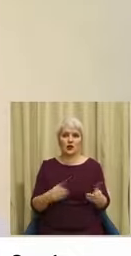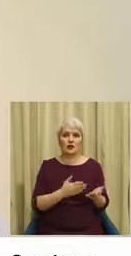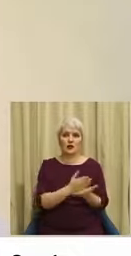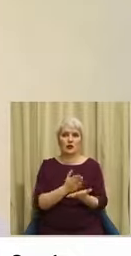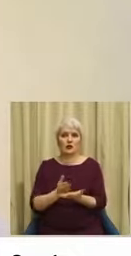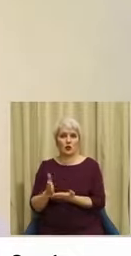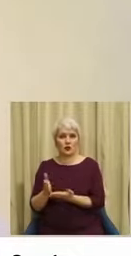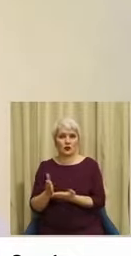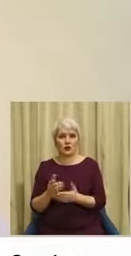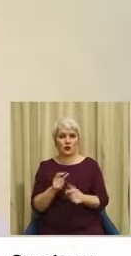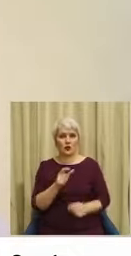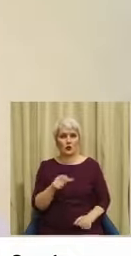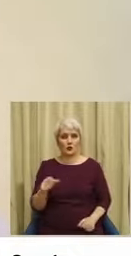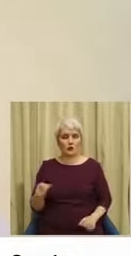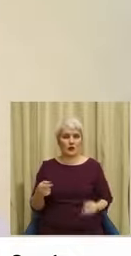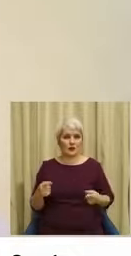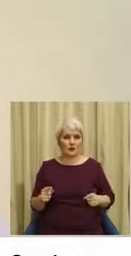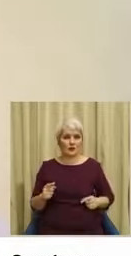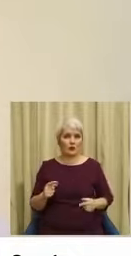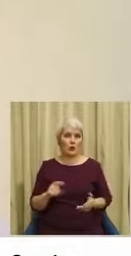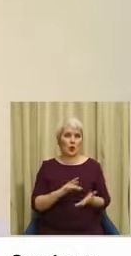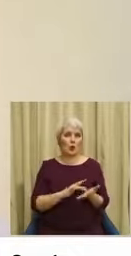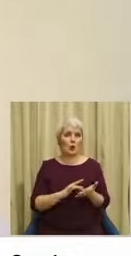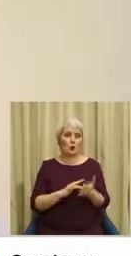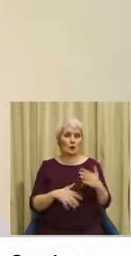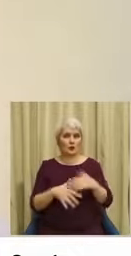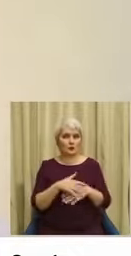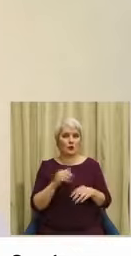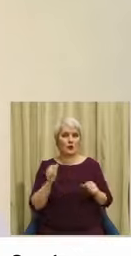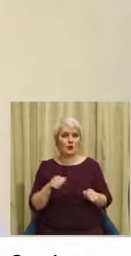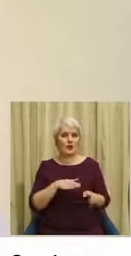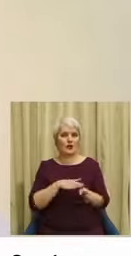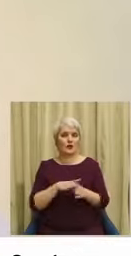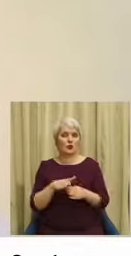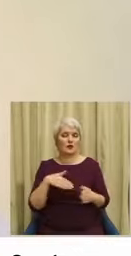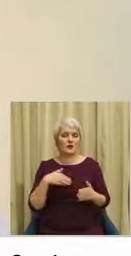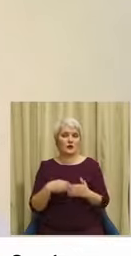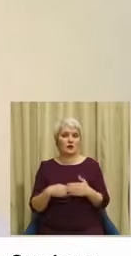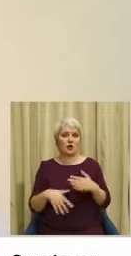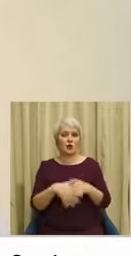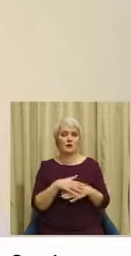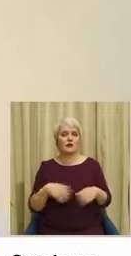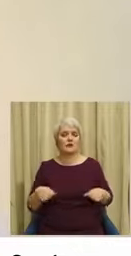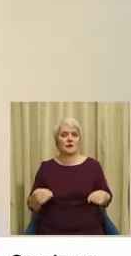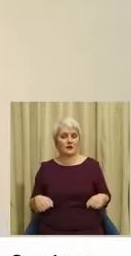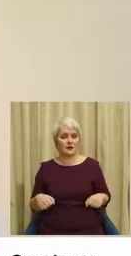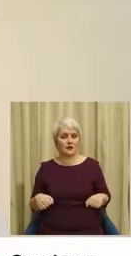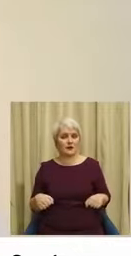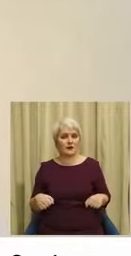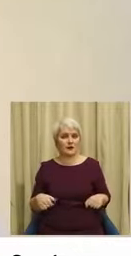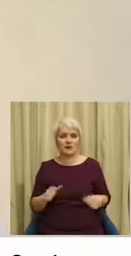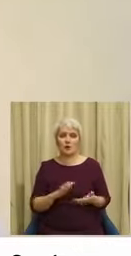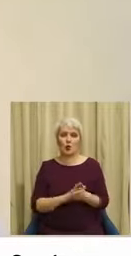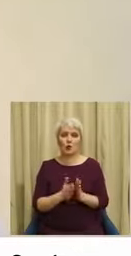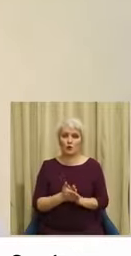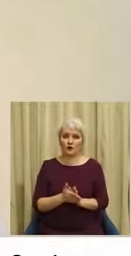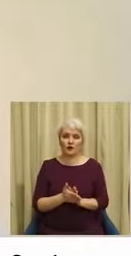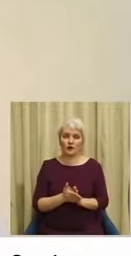категорії людей, насправді, ромської спільноти могли також реалізувати свої громадянські права саме за